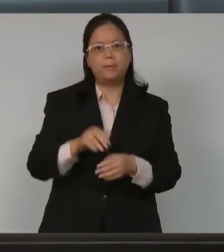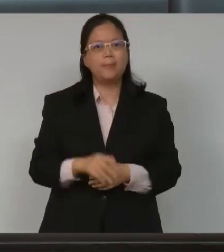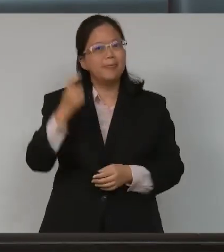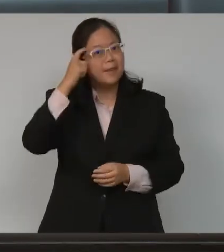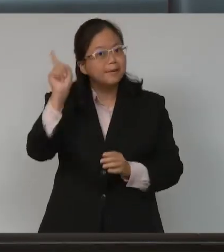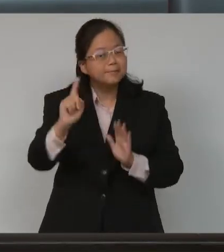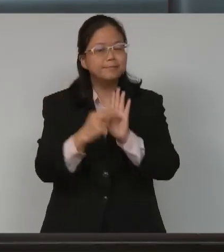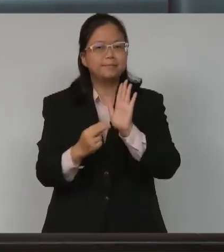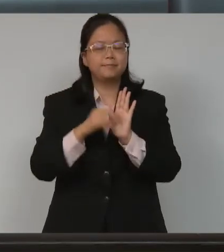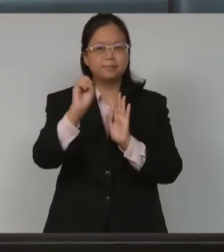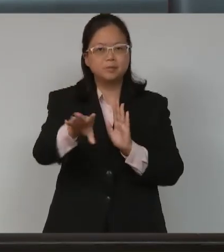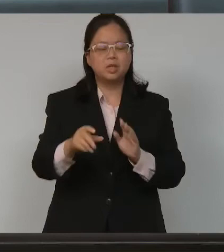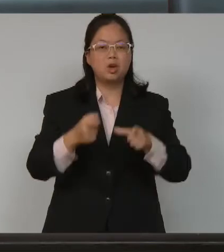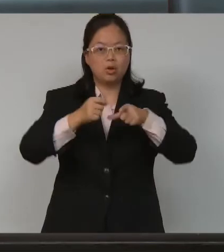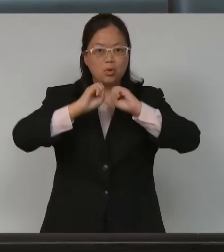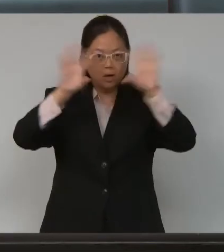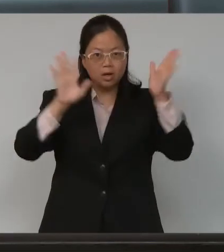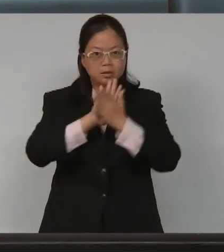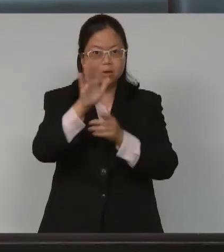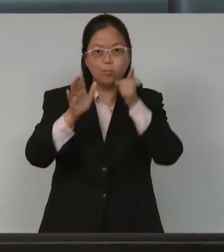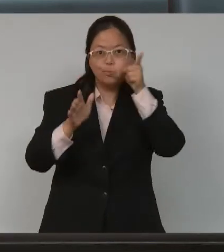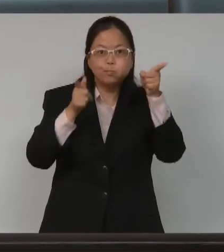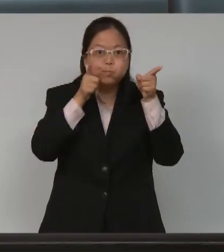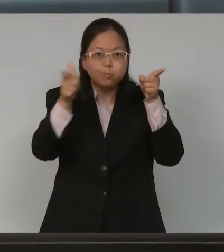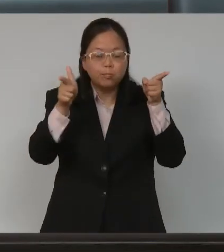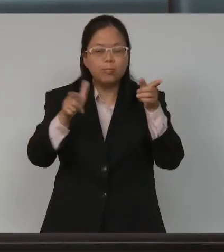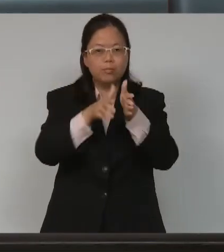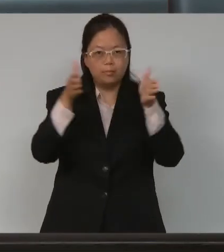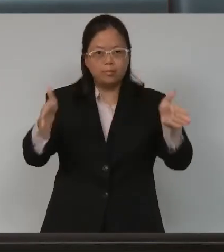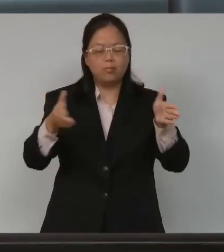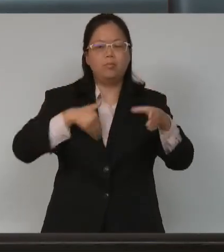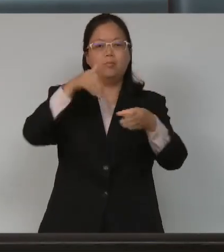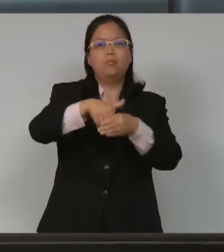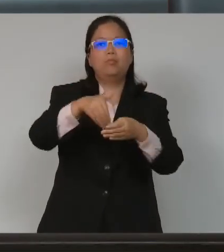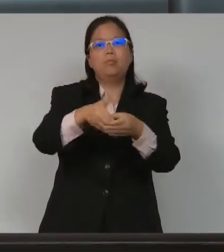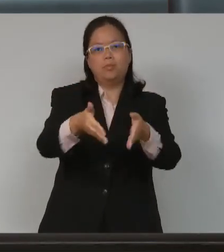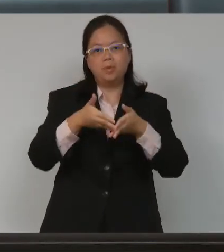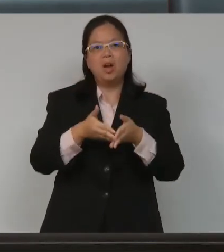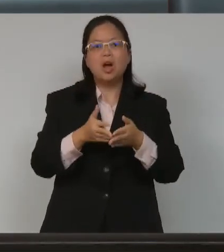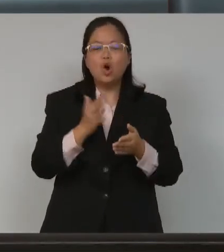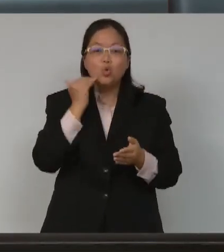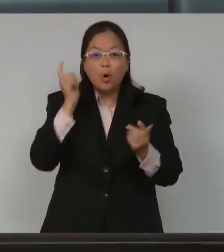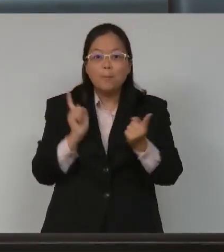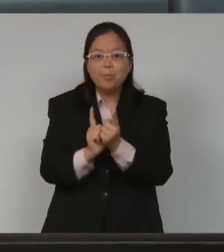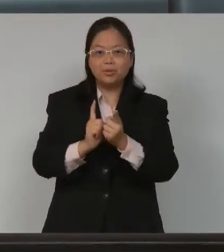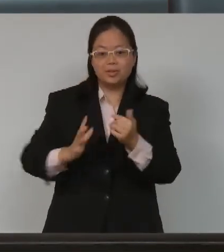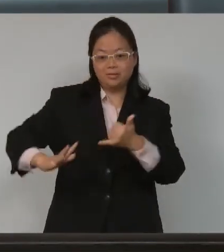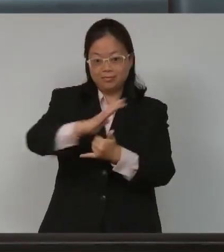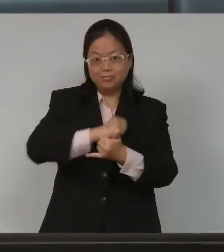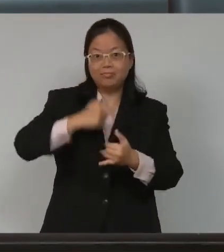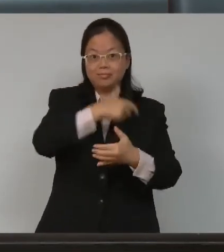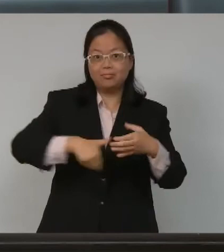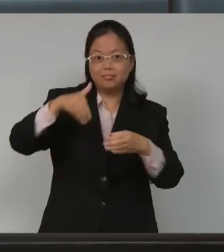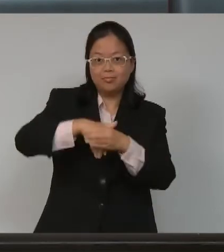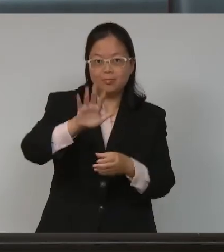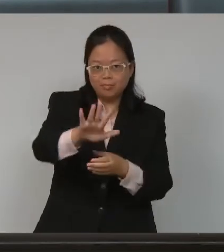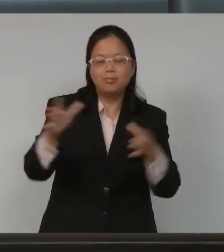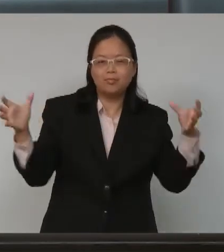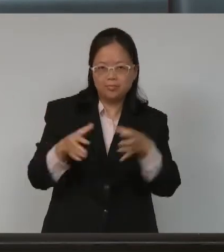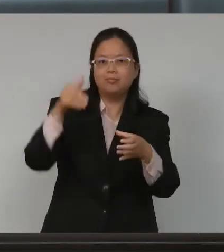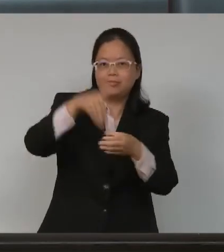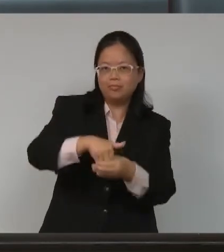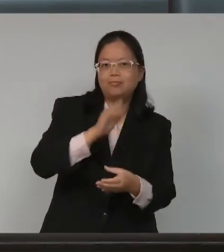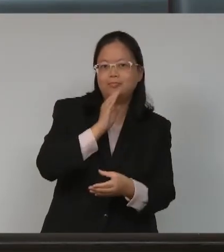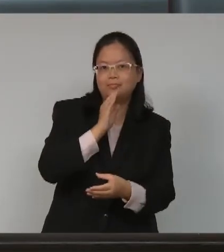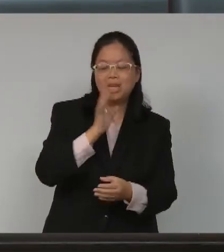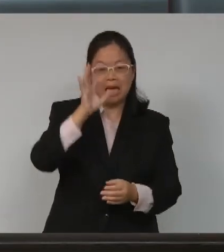告成立后1到6个月要投票，那它有可能是有跟大选一起，有可能没有一起，就看它有没有在这个期